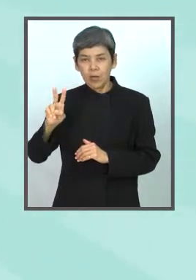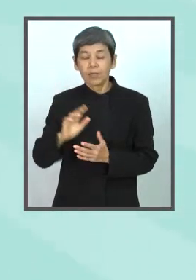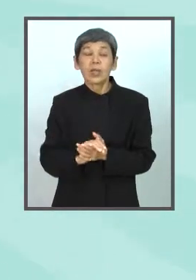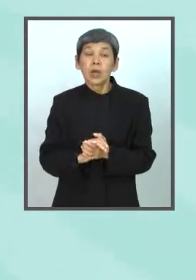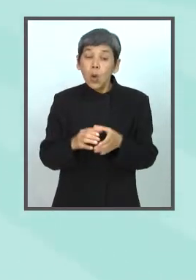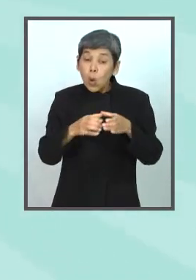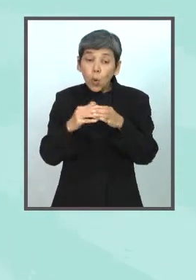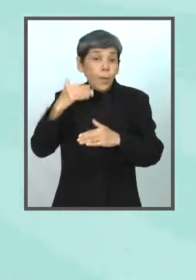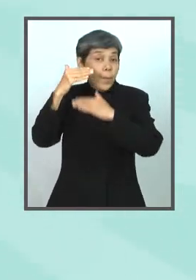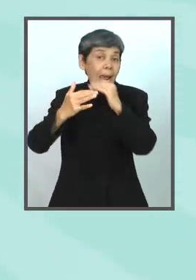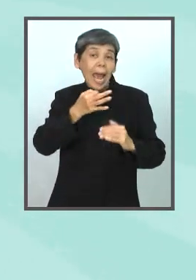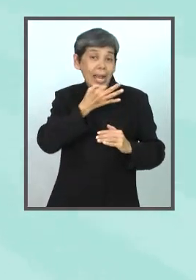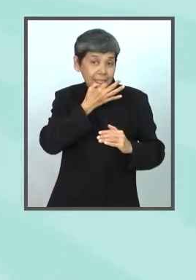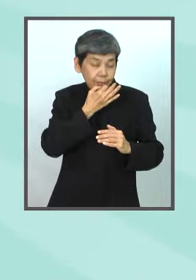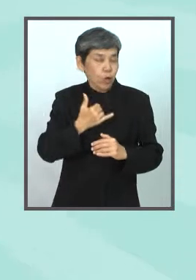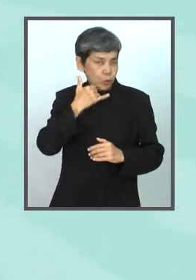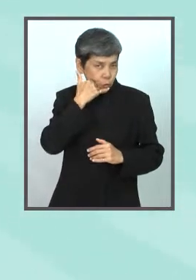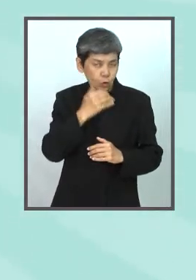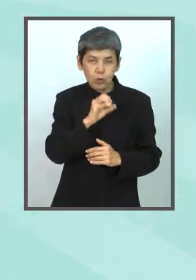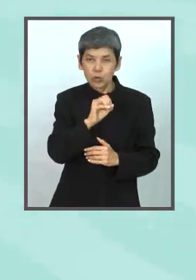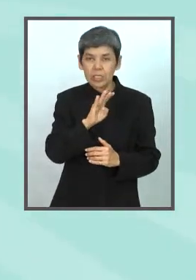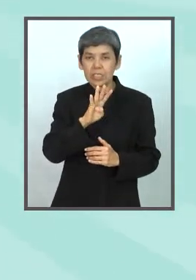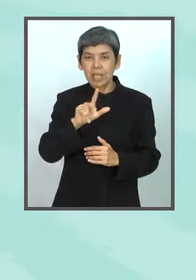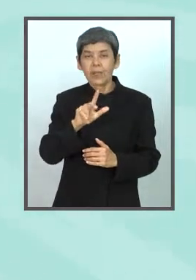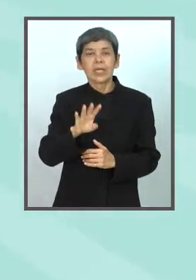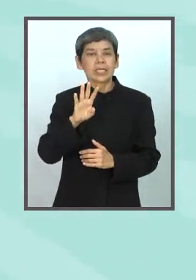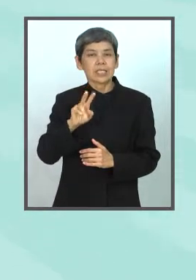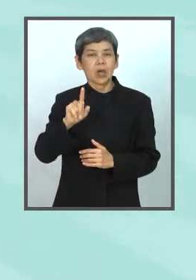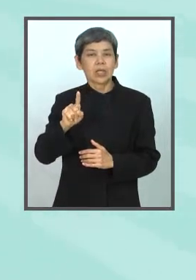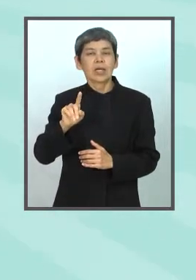043-421-252หรือกลุ่มพัฒนาทักษะอาชีพโทร